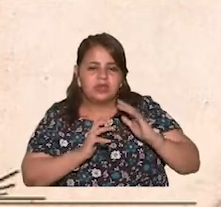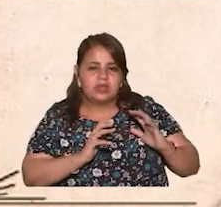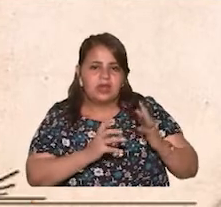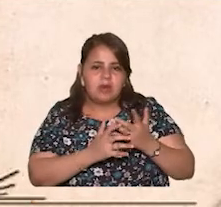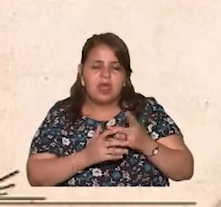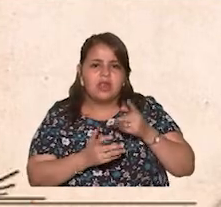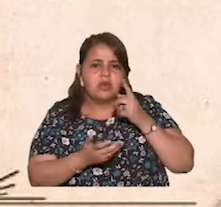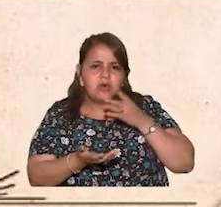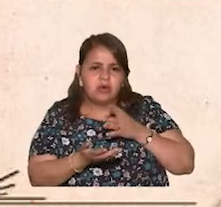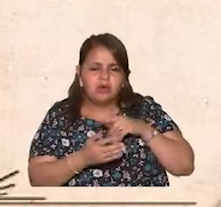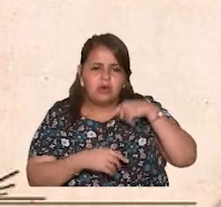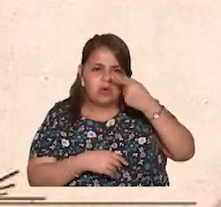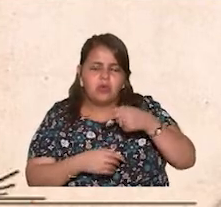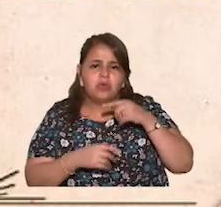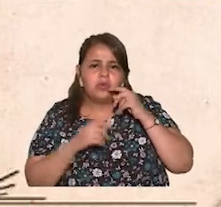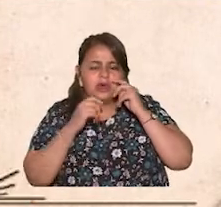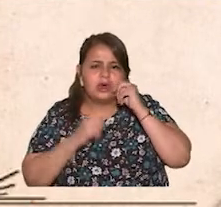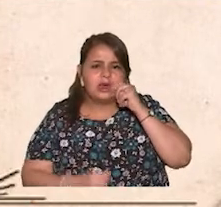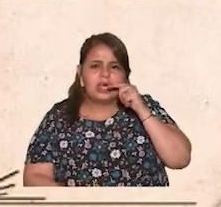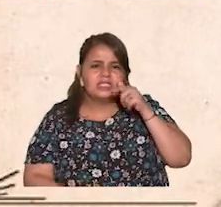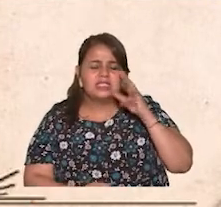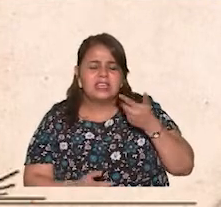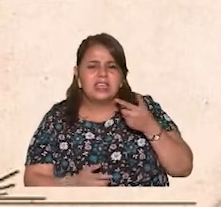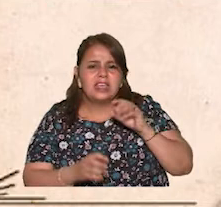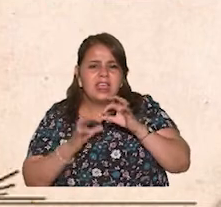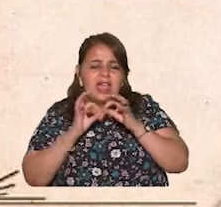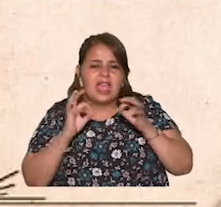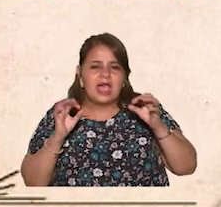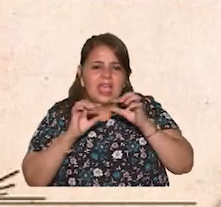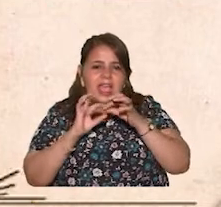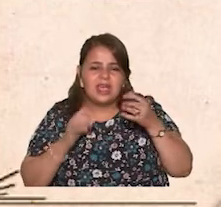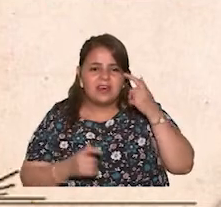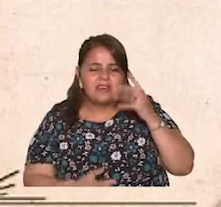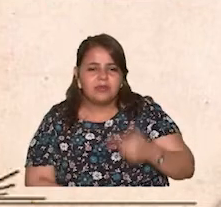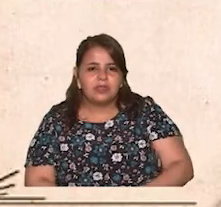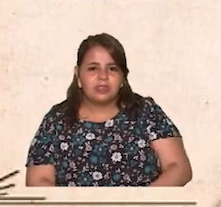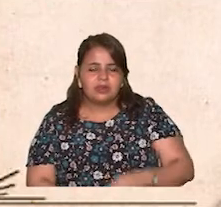تقووا. فنفهم من الآية دي إيه أو المفهوم الروحي للرجولة إيه؟